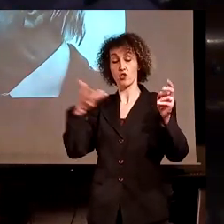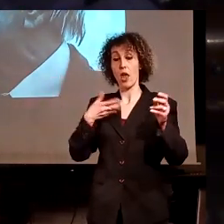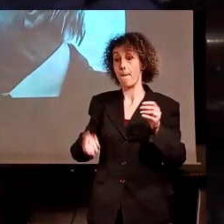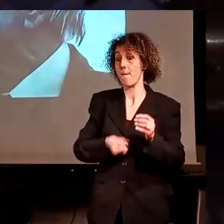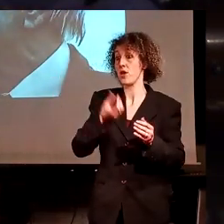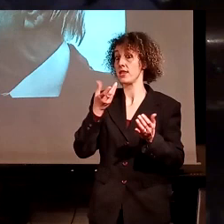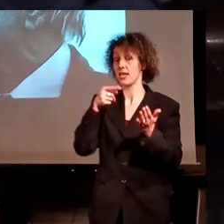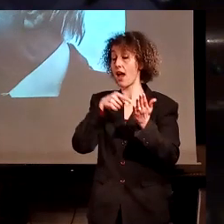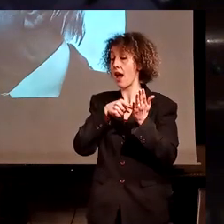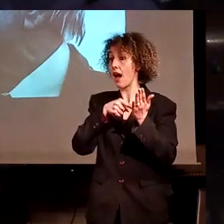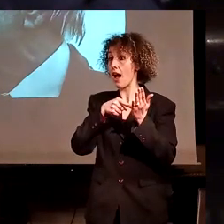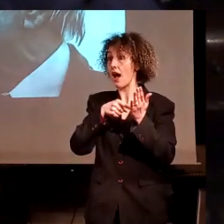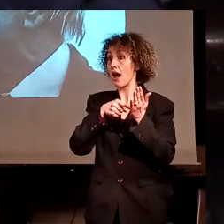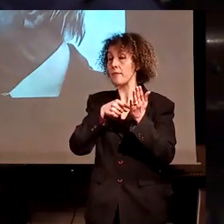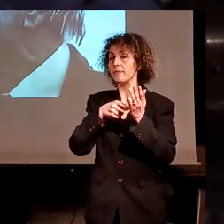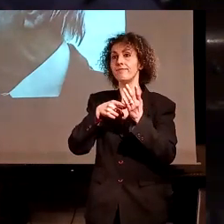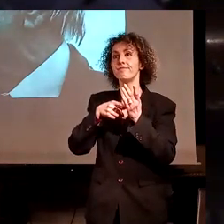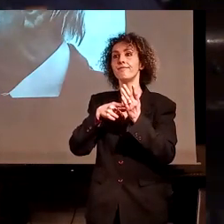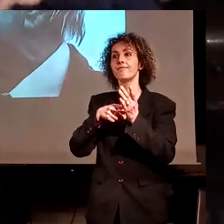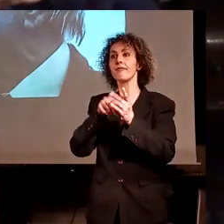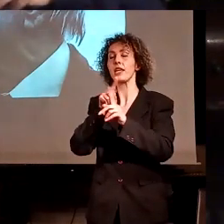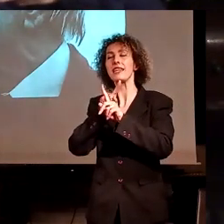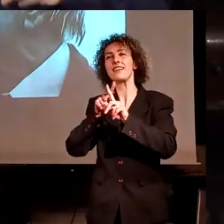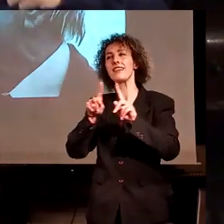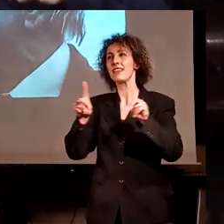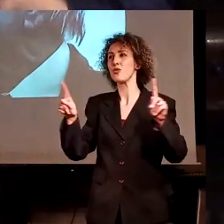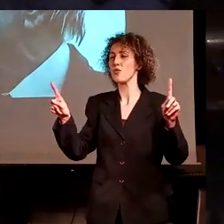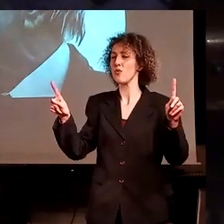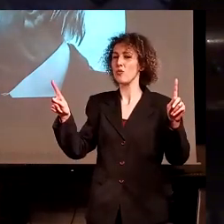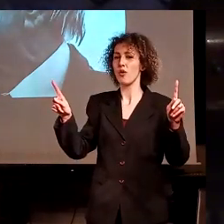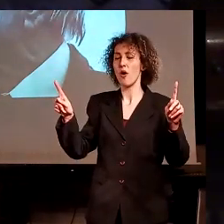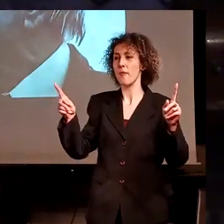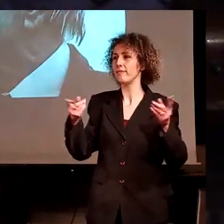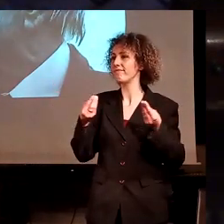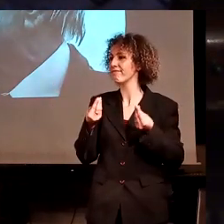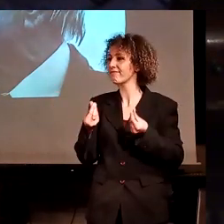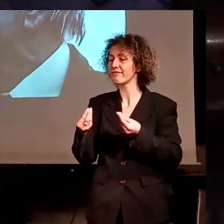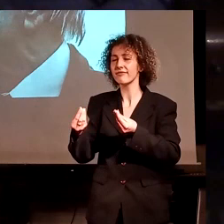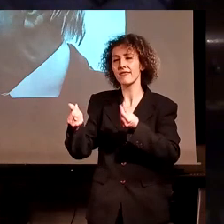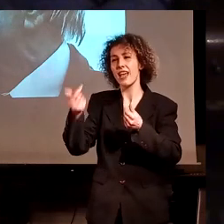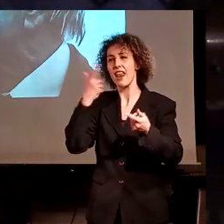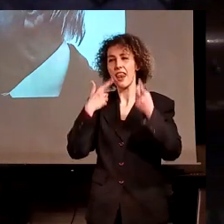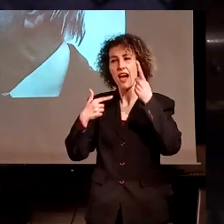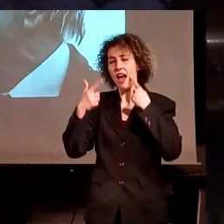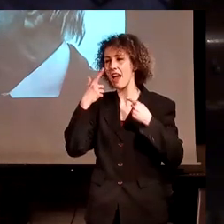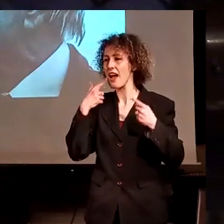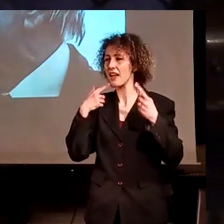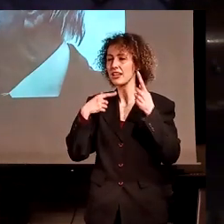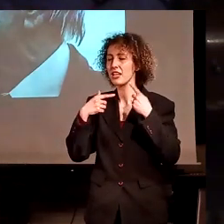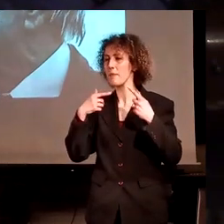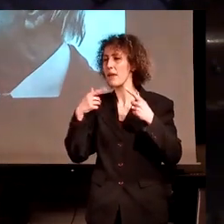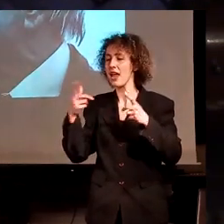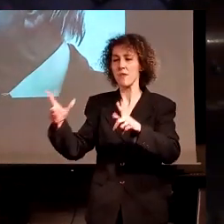bella che dice nessuno svilisca a lacrime oa rimprovero la magnifica ironia di